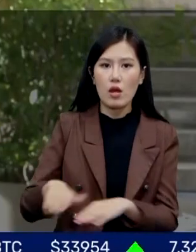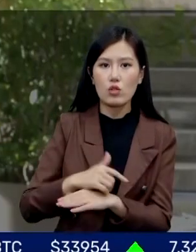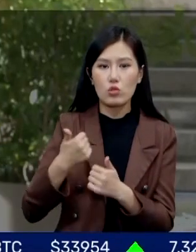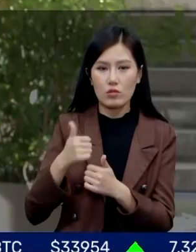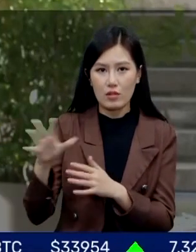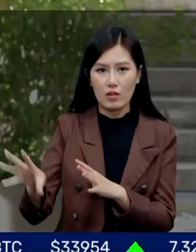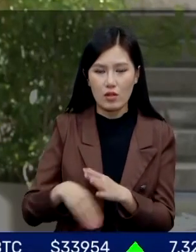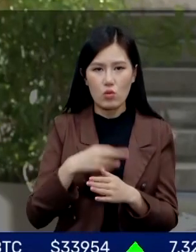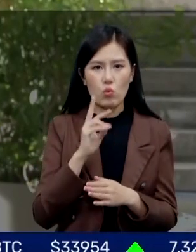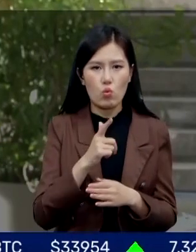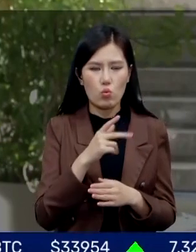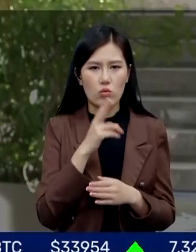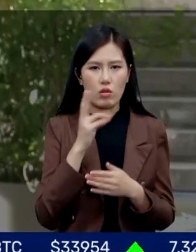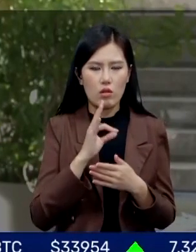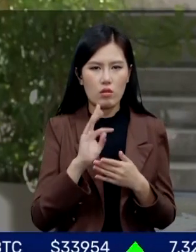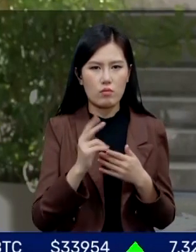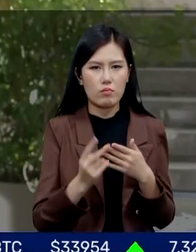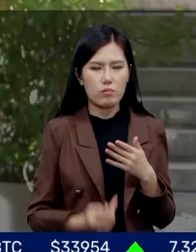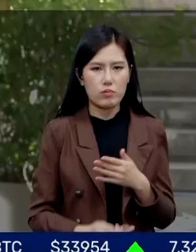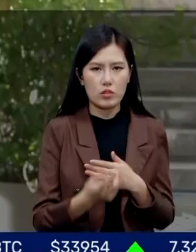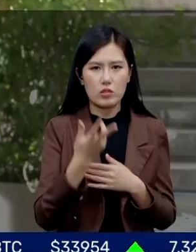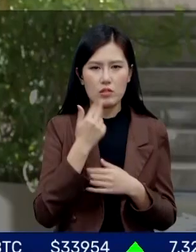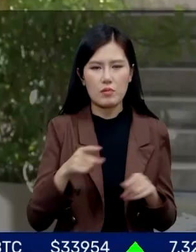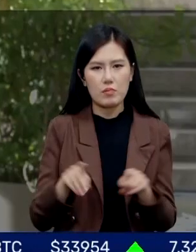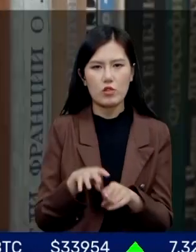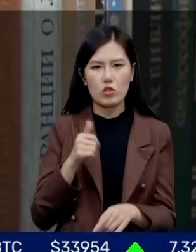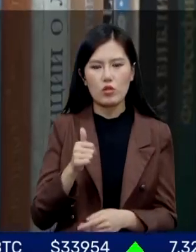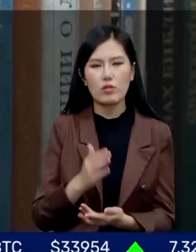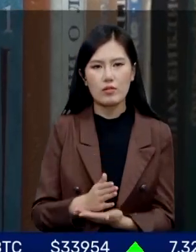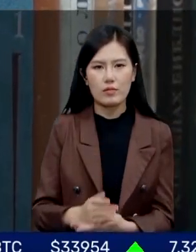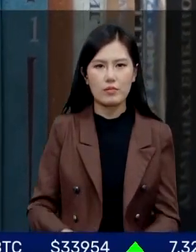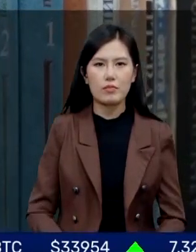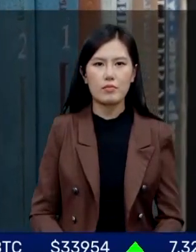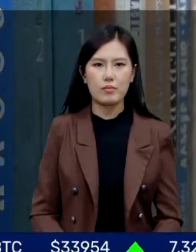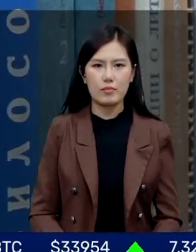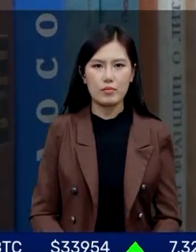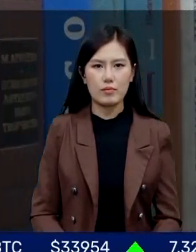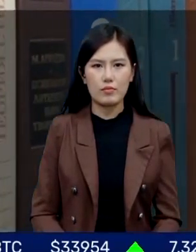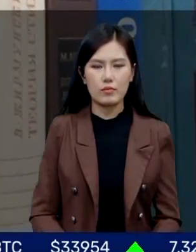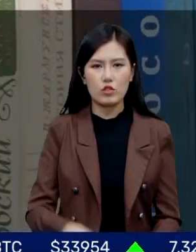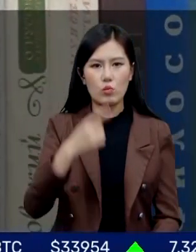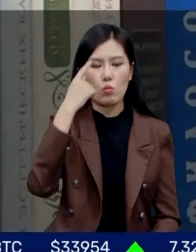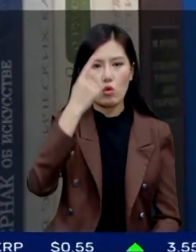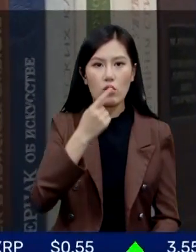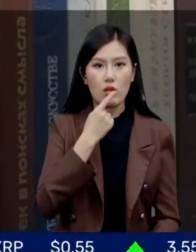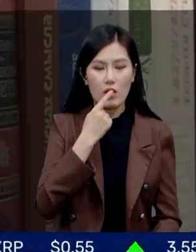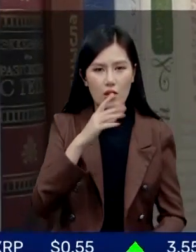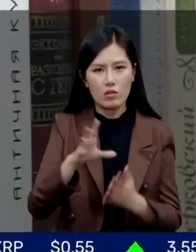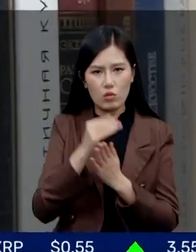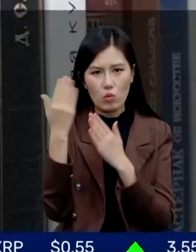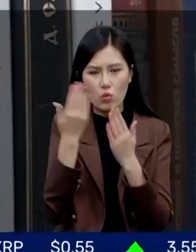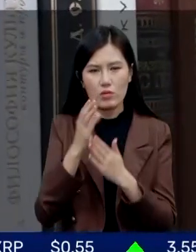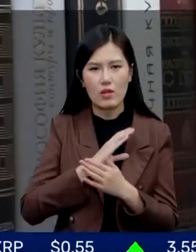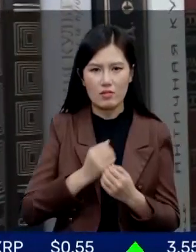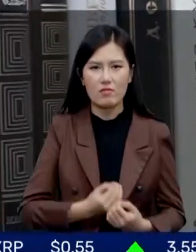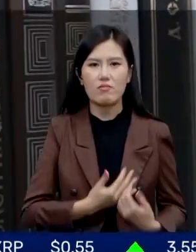дүрслэлийн хэрэглөөрүүдийг маш чанзаатай хэрэглэсэн байсан. Эхлэлдэрх цохол бүтээлийг уншаад сэтгэгдэл төрөх нэг